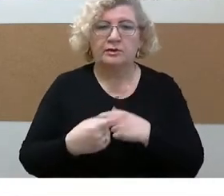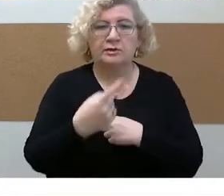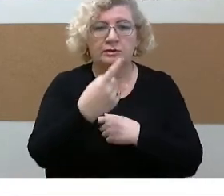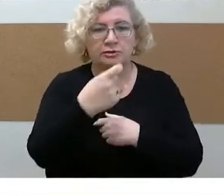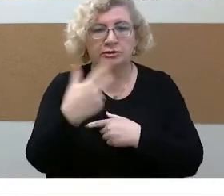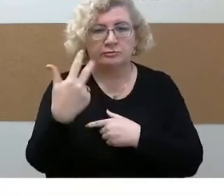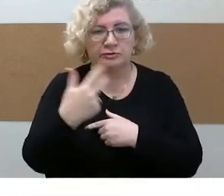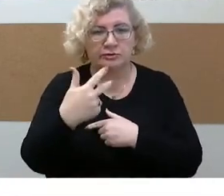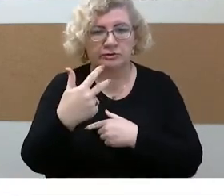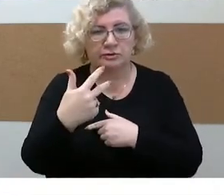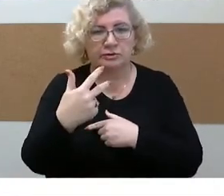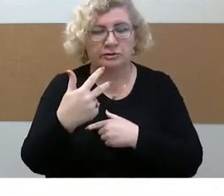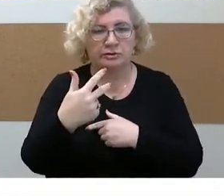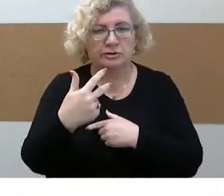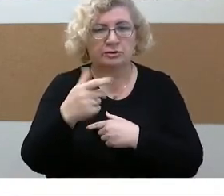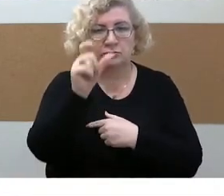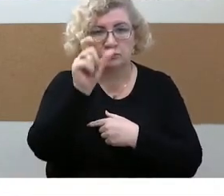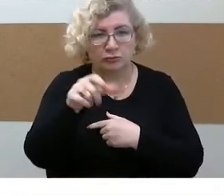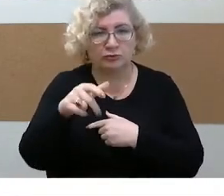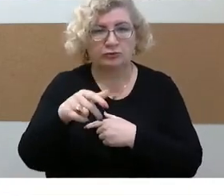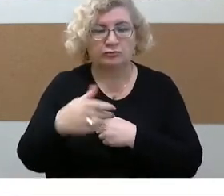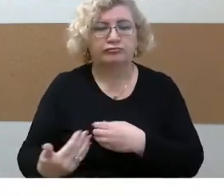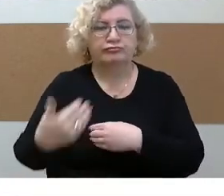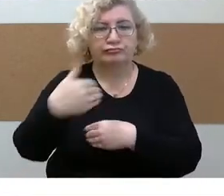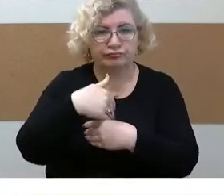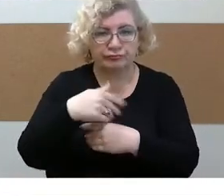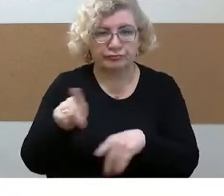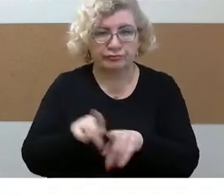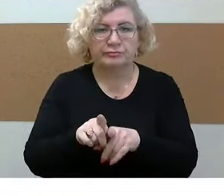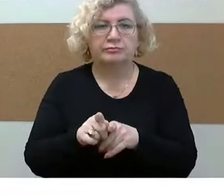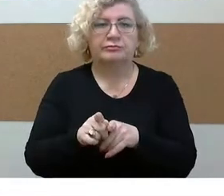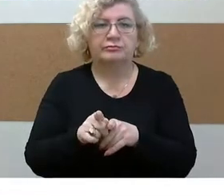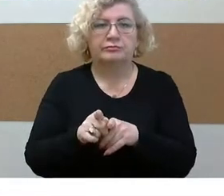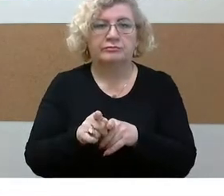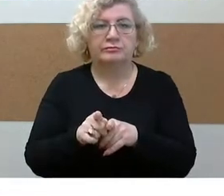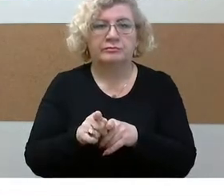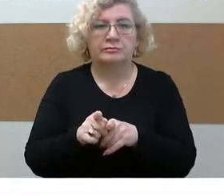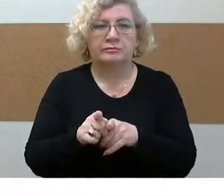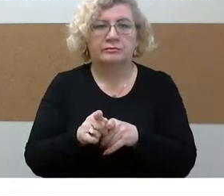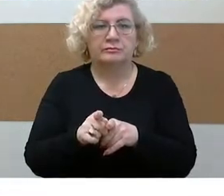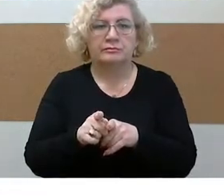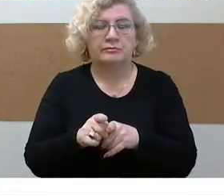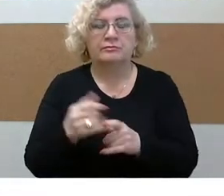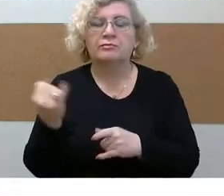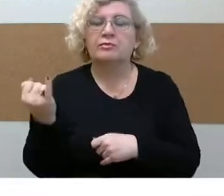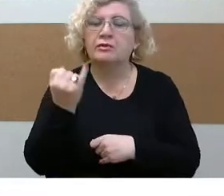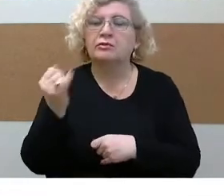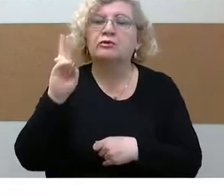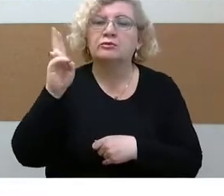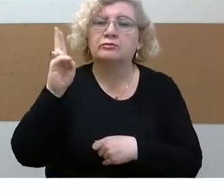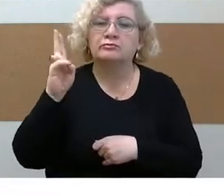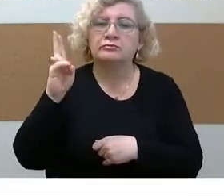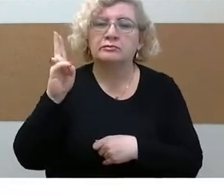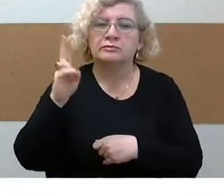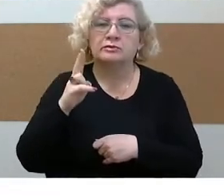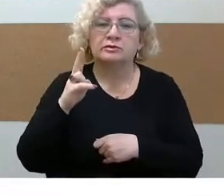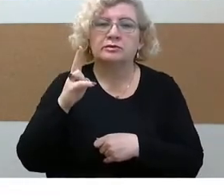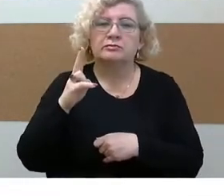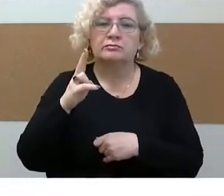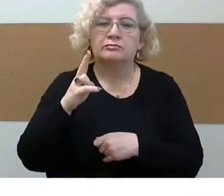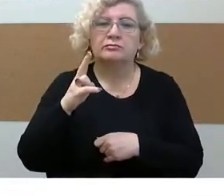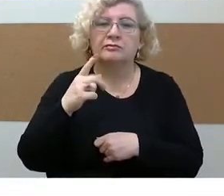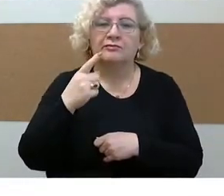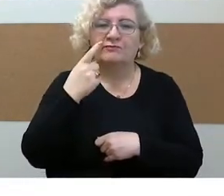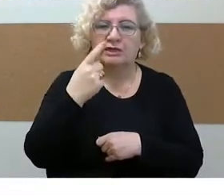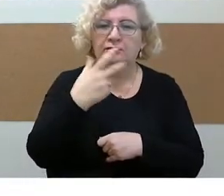134 asmenys, tai yra 21% sunkumų turėjusių. Ir įdomu yra tai, kad iš jų 2/3